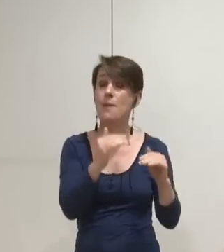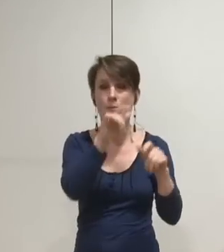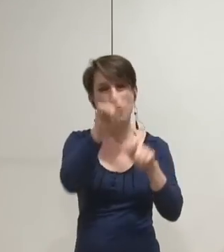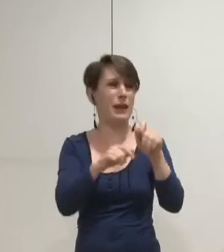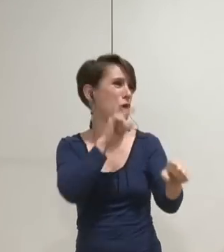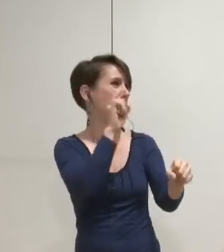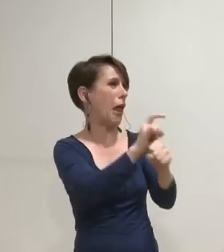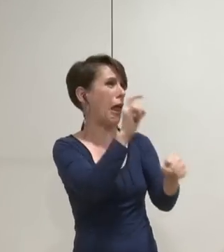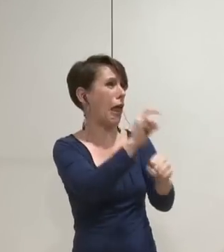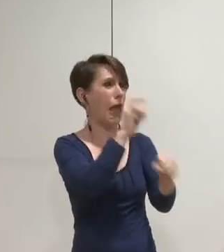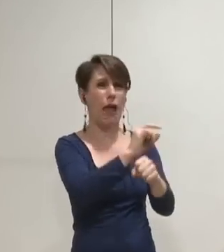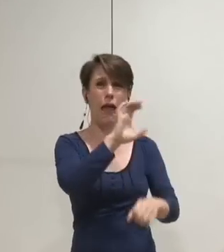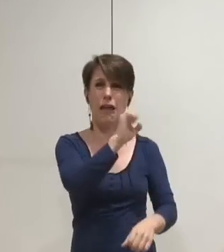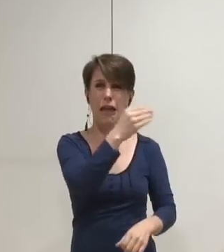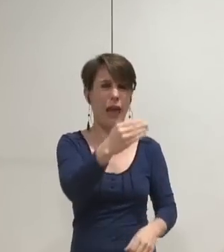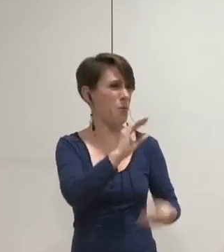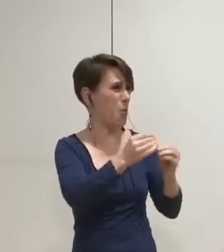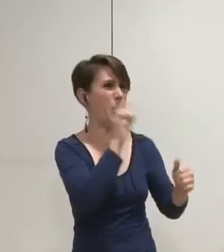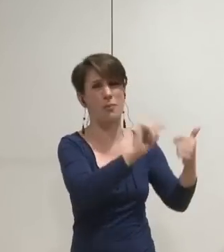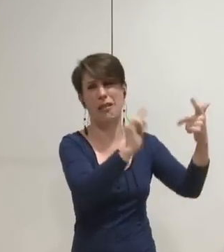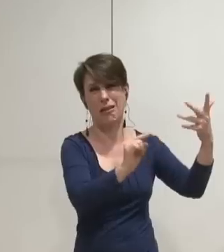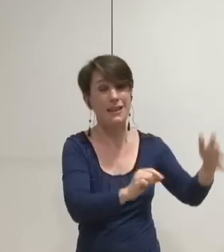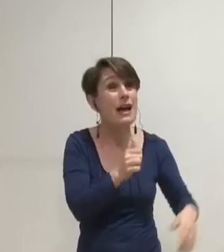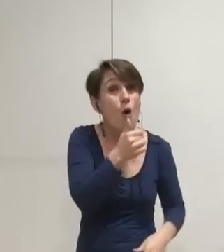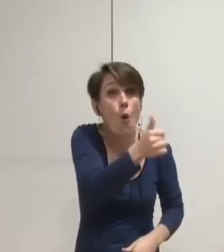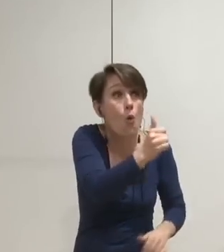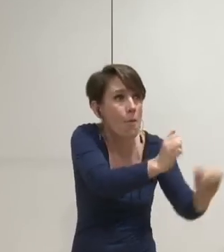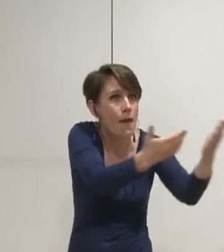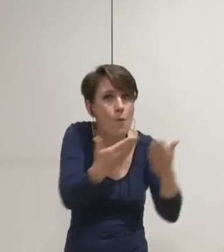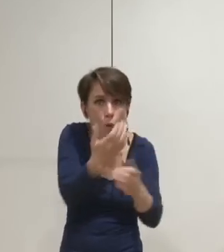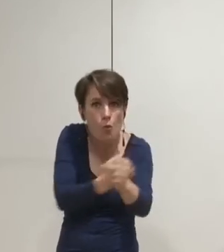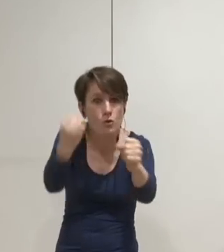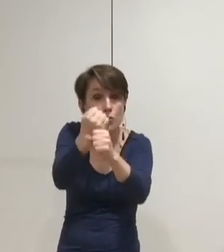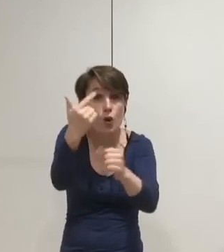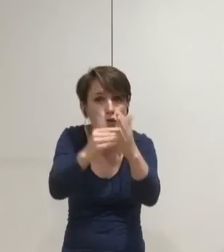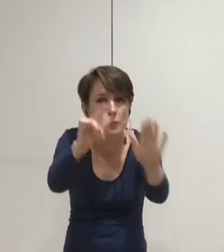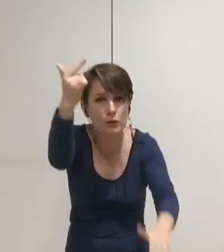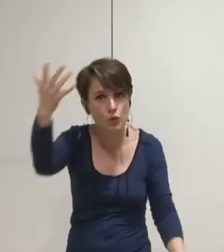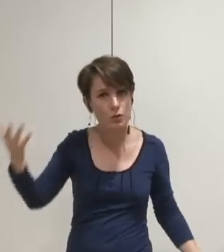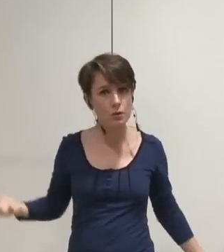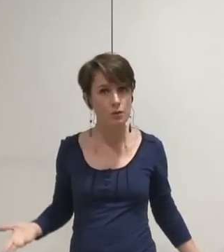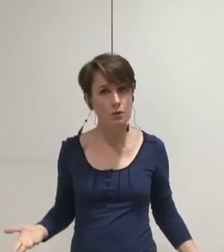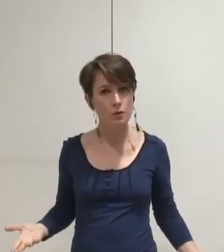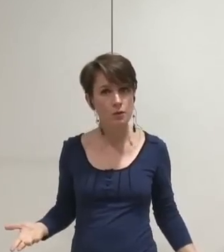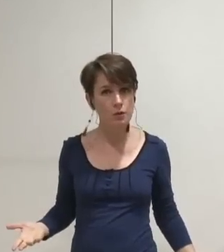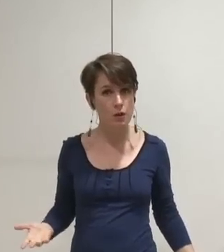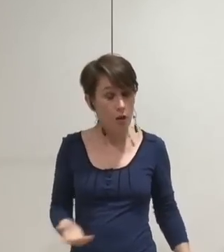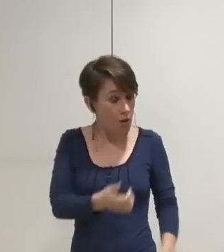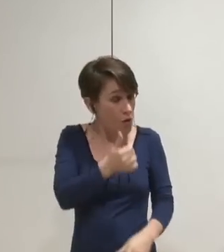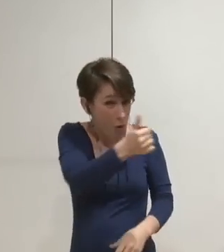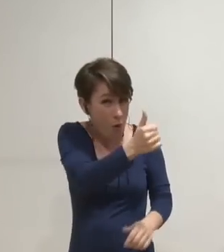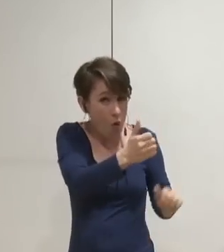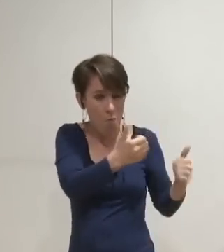crème qui l'ont lancé à l'époque en 2012 décidant de faire affronter à